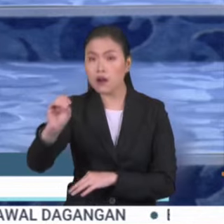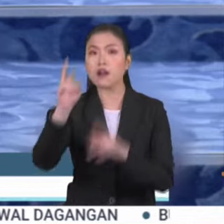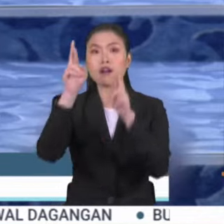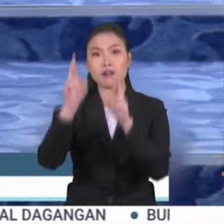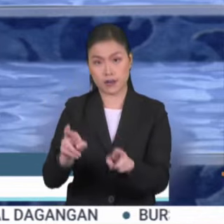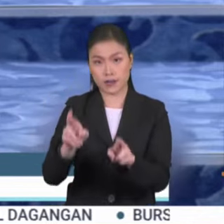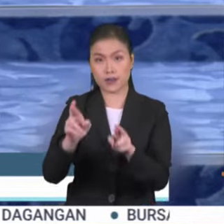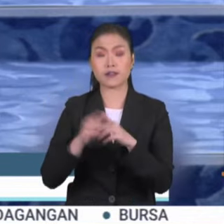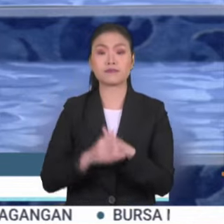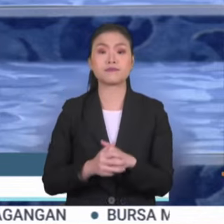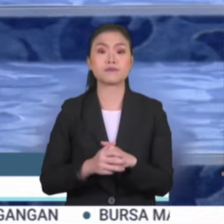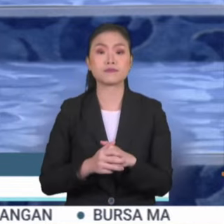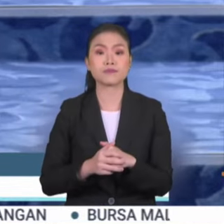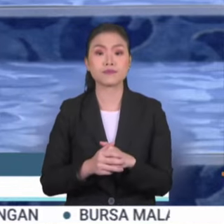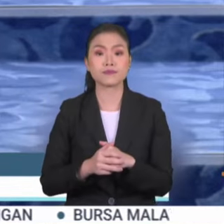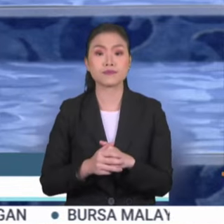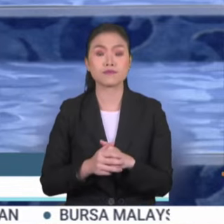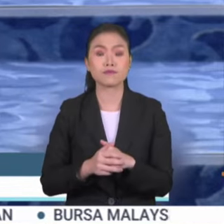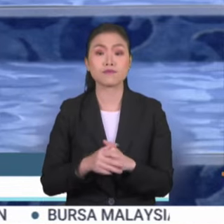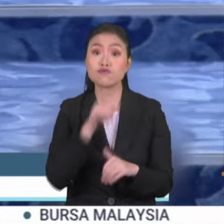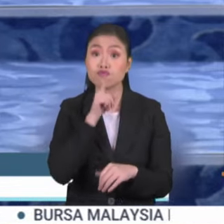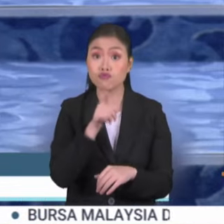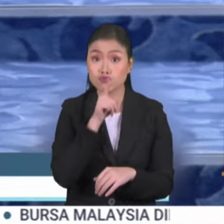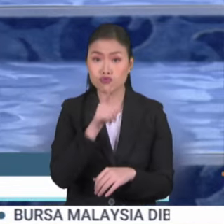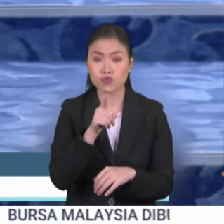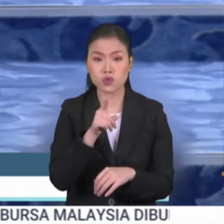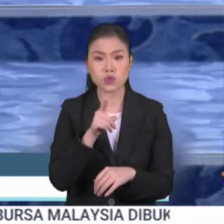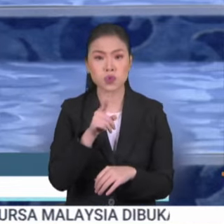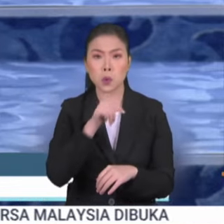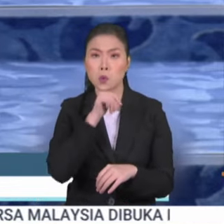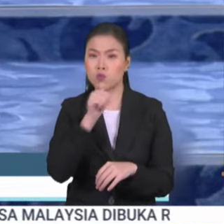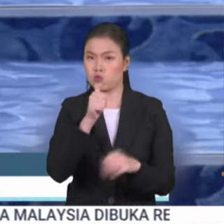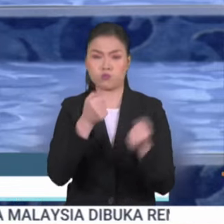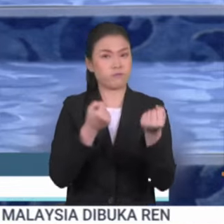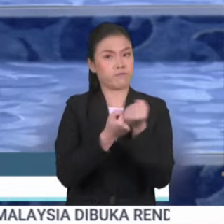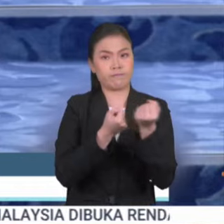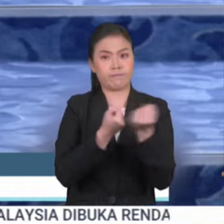85% rakyat. Jadi sepatutnya kita janganlah jadi jaguh